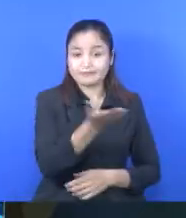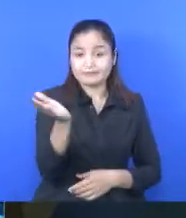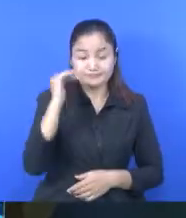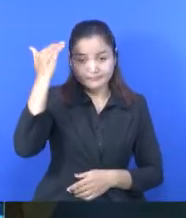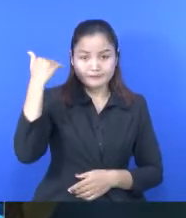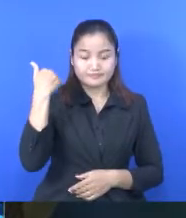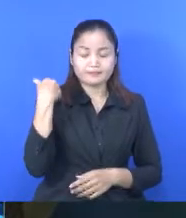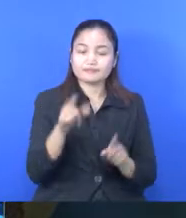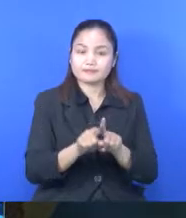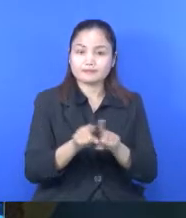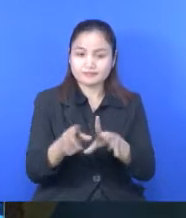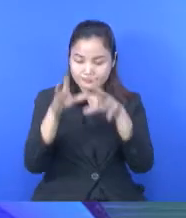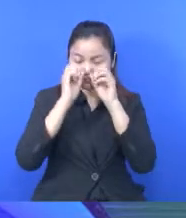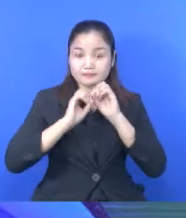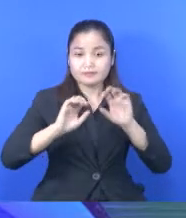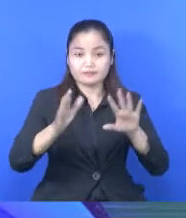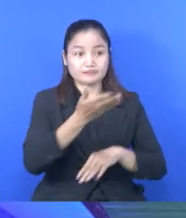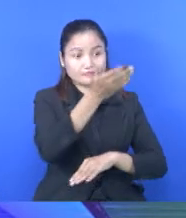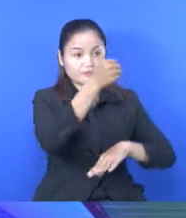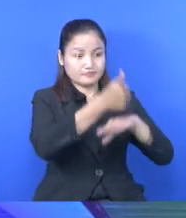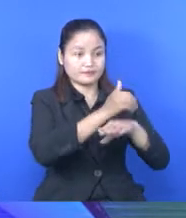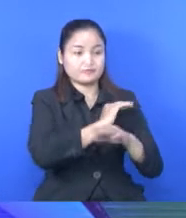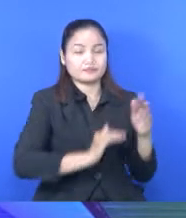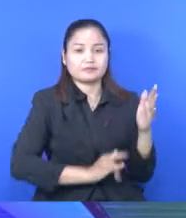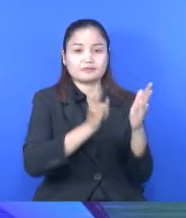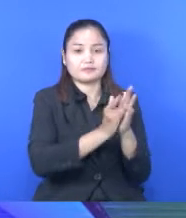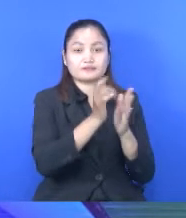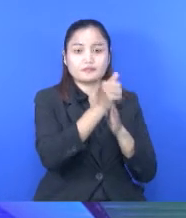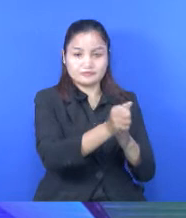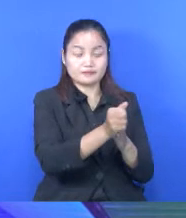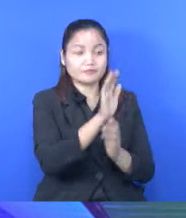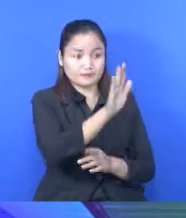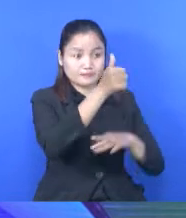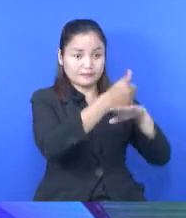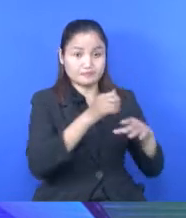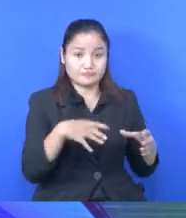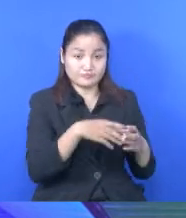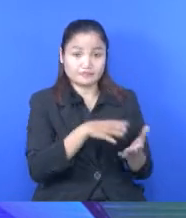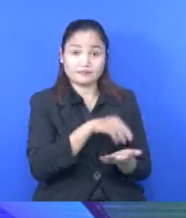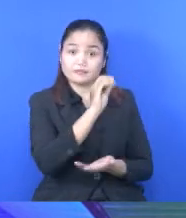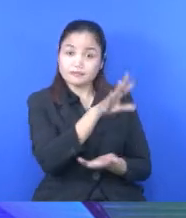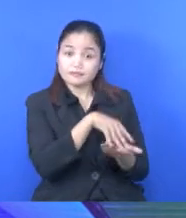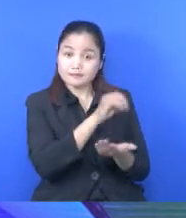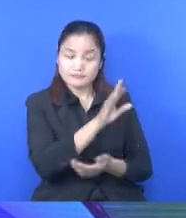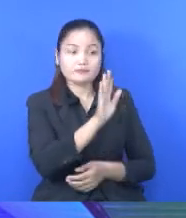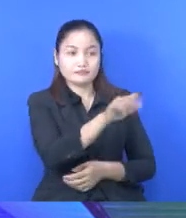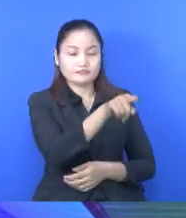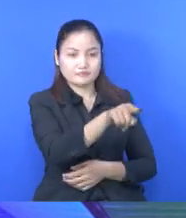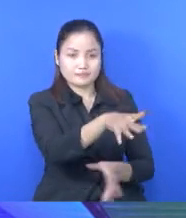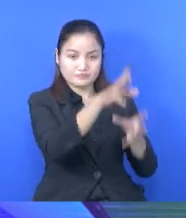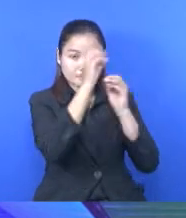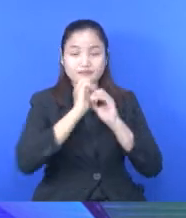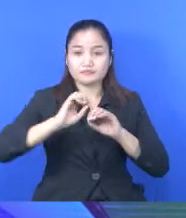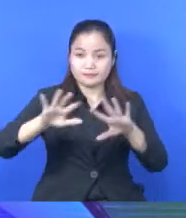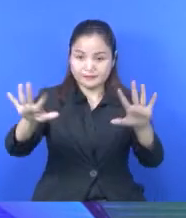chun đầm đằng phong đá thà xâm đại chư hôn sáng đại chư bạch thiên cân nặng bạc bạch chư chân campuchia ban thưa các bạn trẻ prap tam rồi trẻ kẻ này dụ bản anh